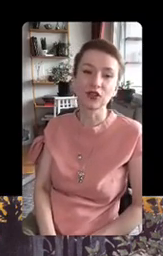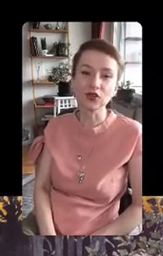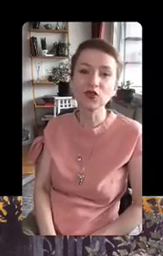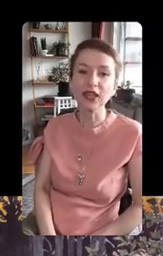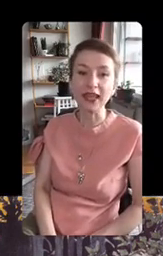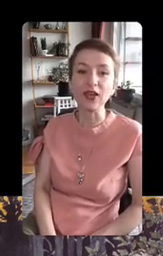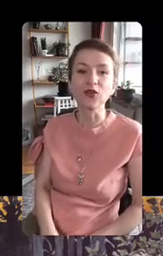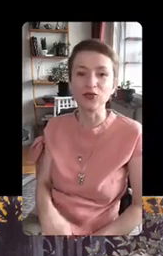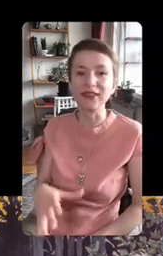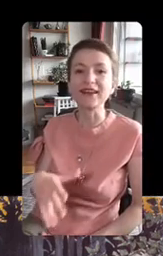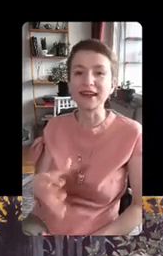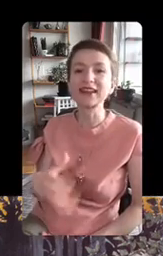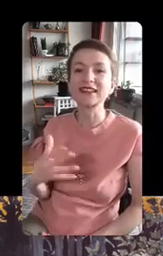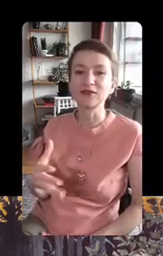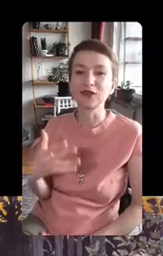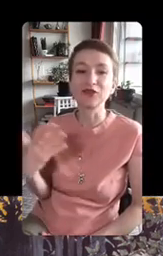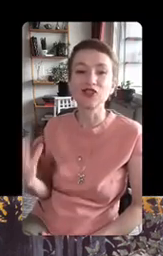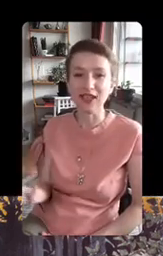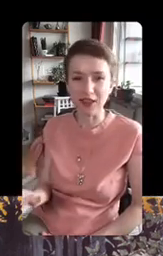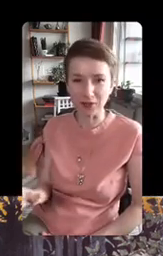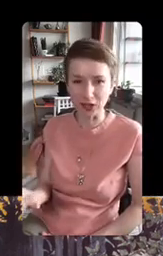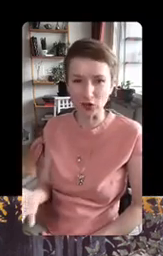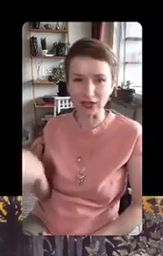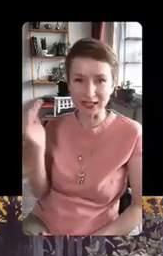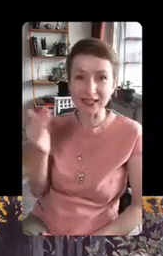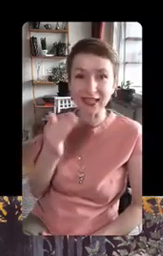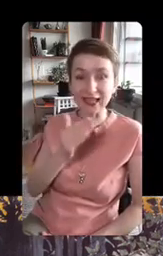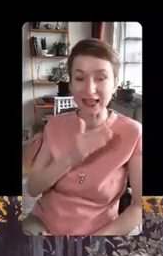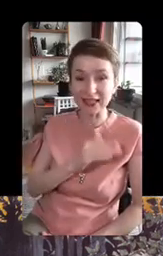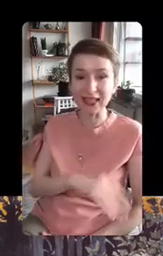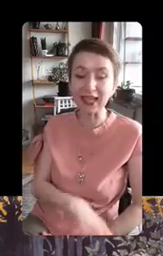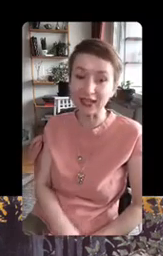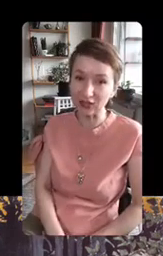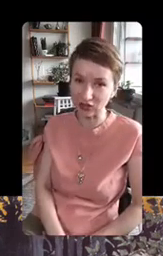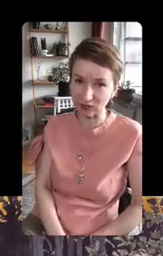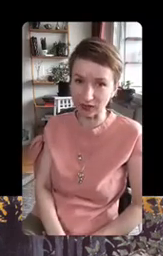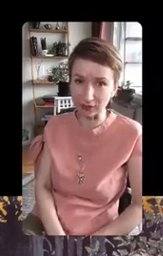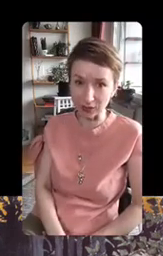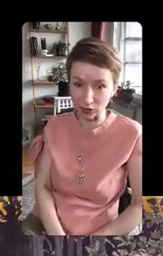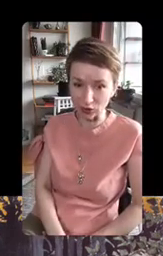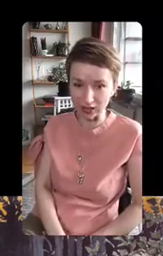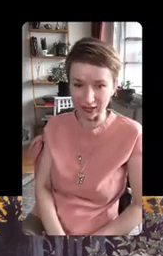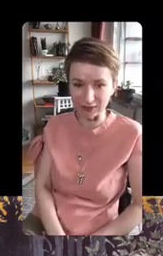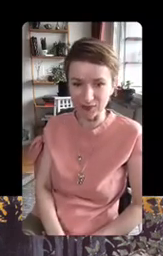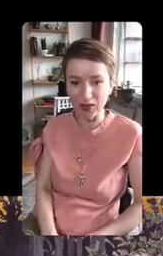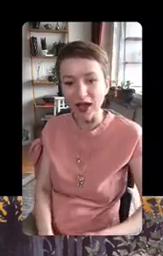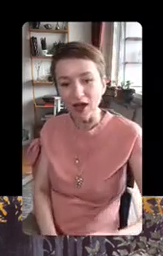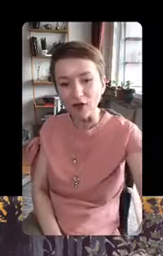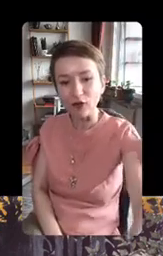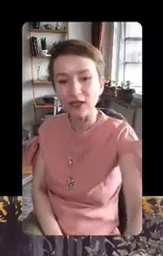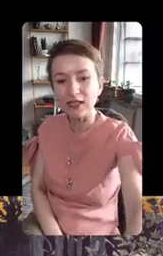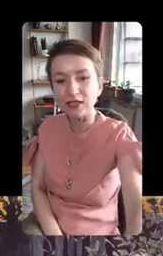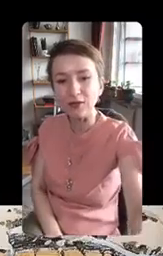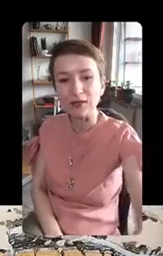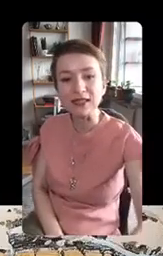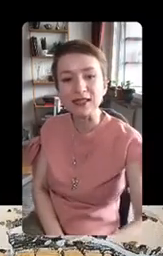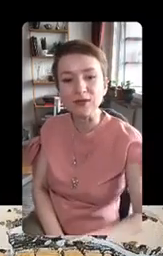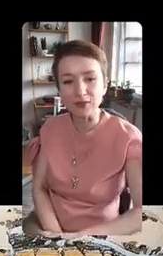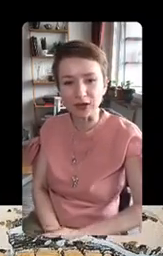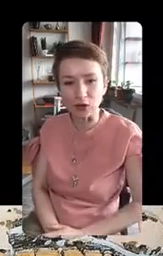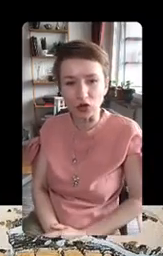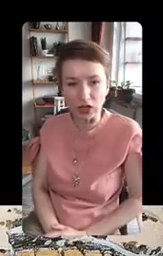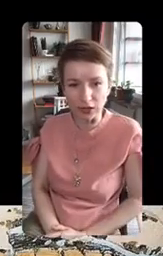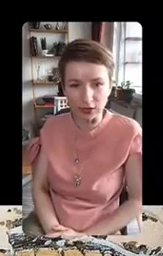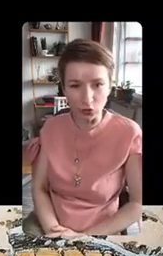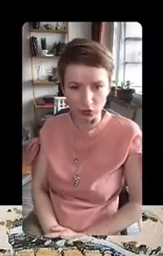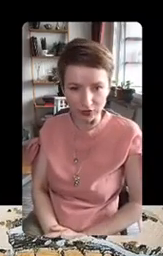они живут в лесу, и у них разные приключения происходят. Есть целая серия книжек про их приключения. Вот есть, например,